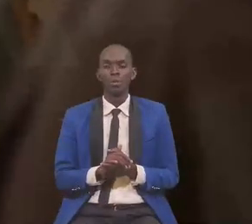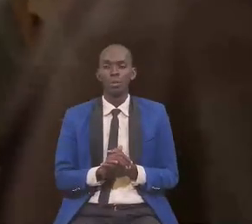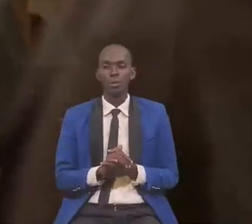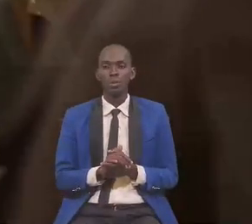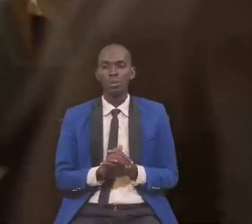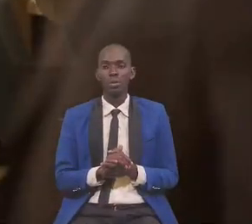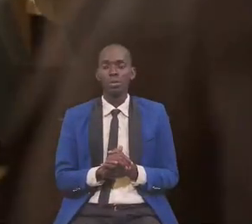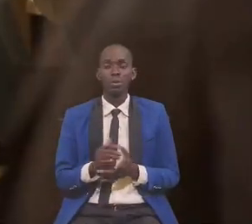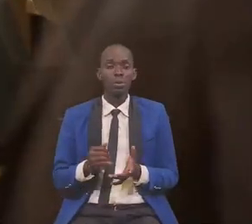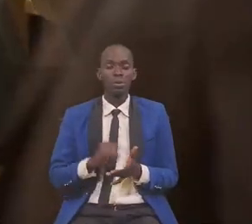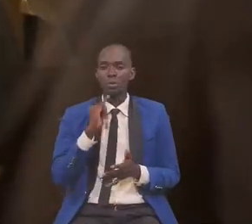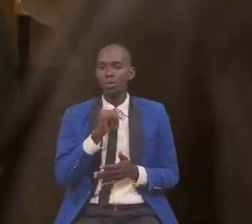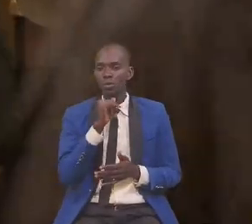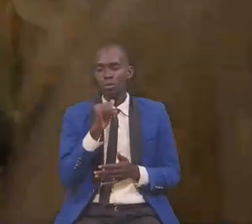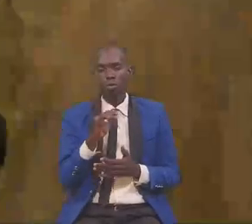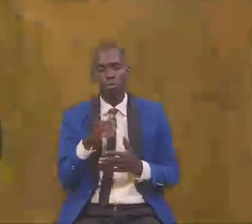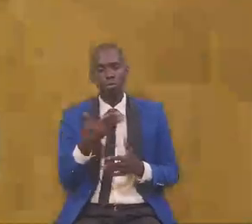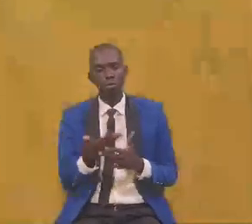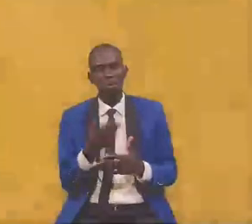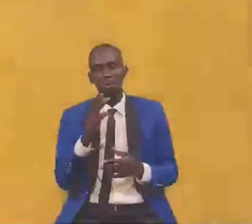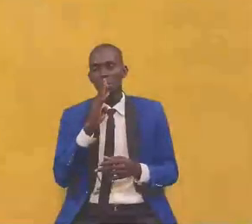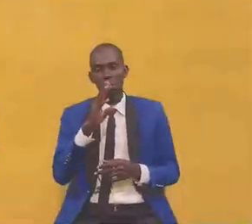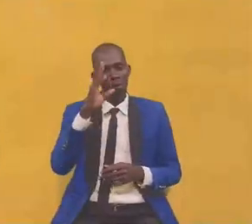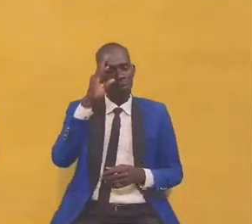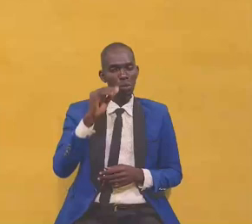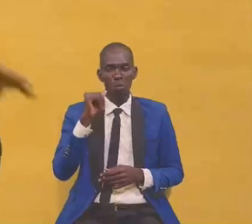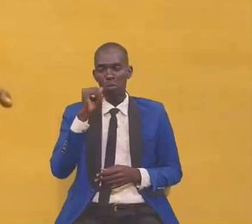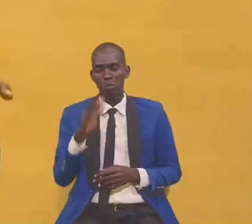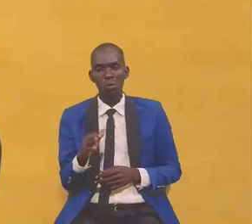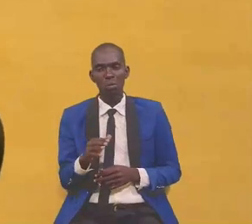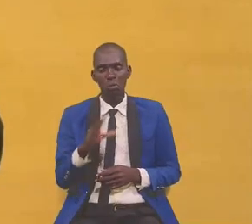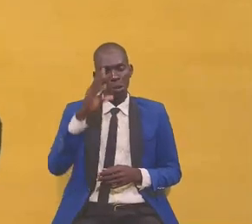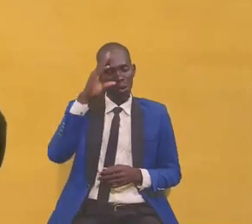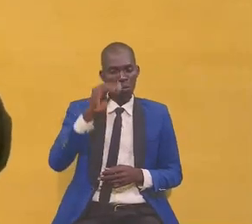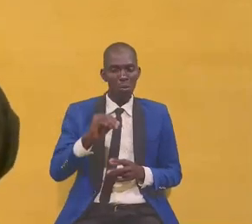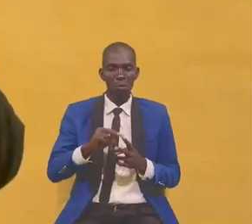Ce n'est pas ton genre, il confirme. Homme ou femme,